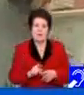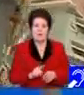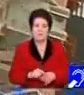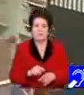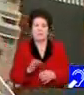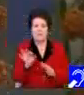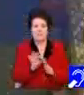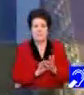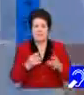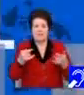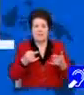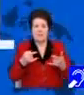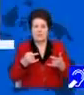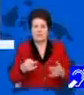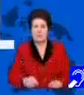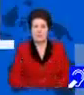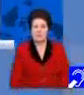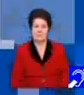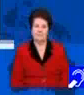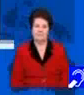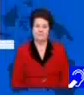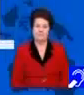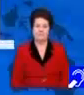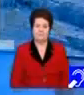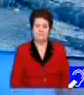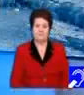miniatură imediat în telejurnal.